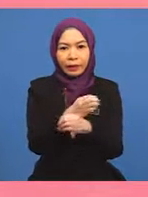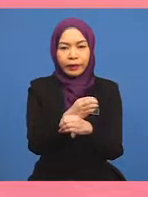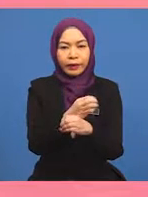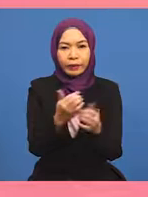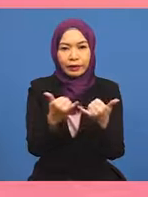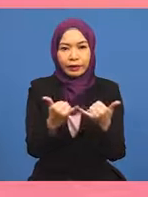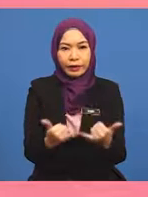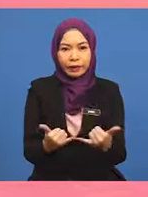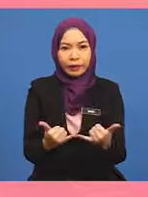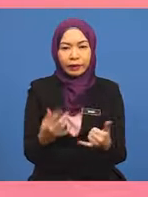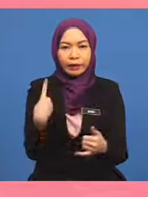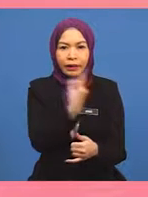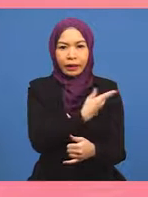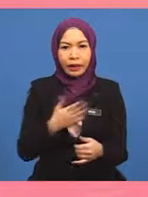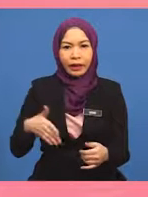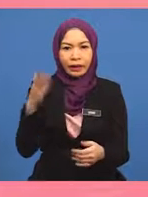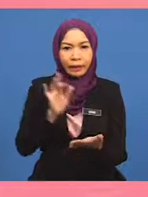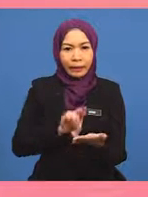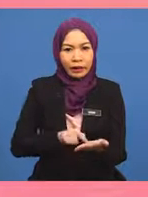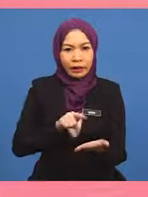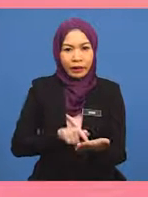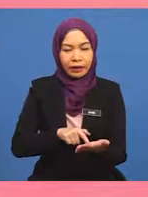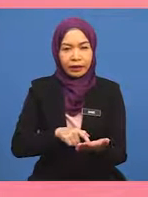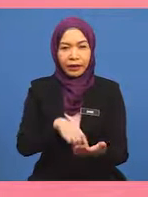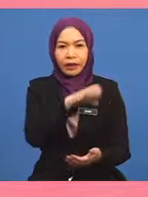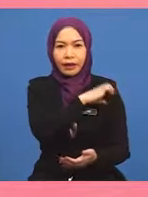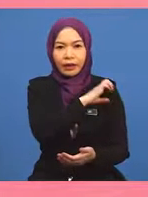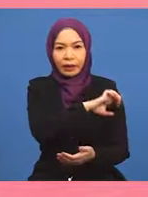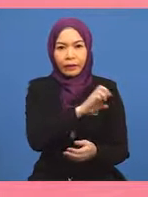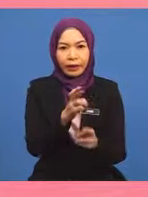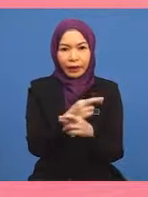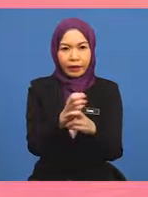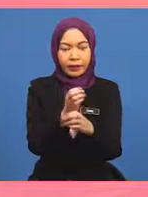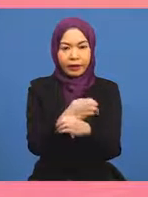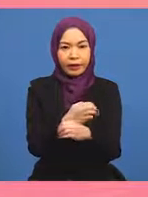Sekarang kita akan membincangkan elemen reka bentuk.